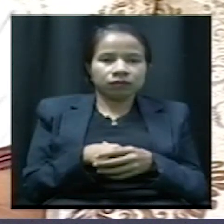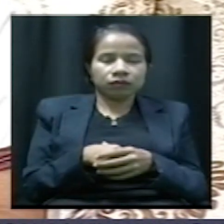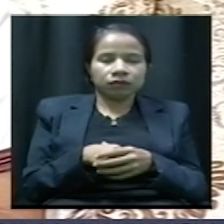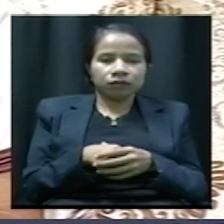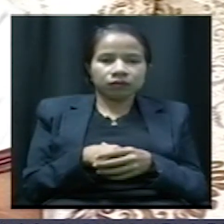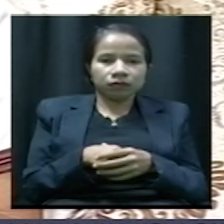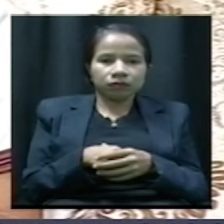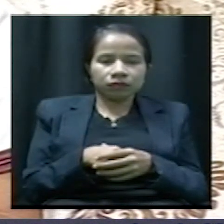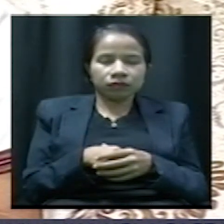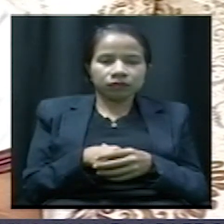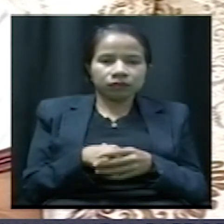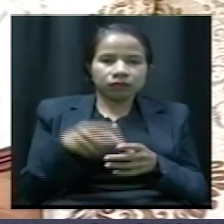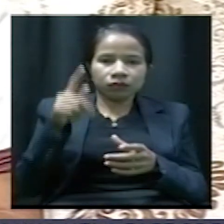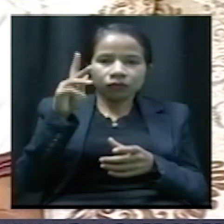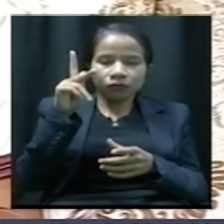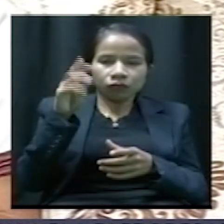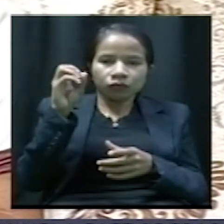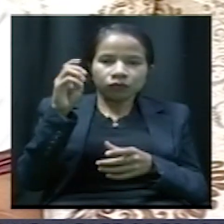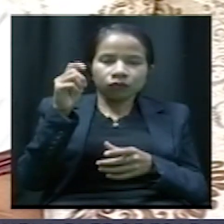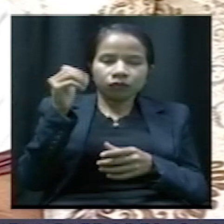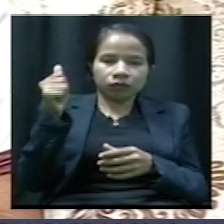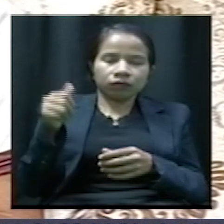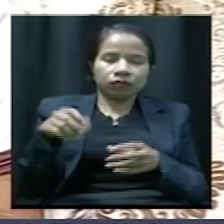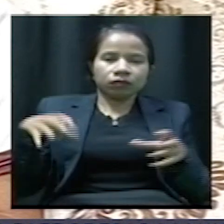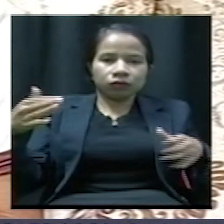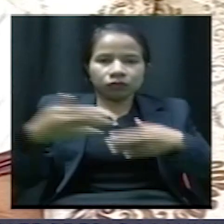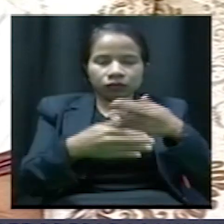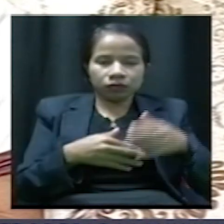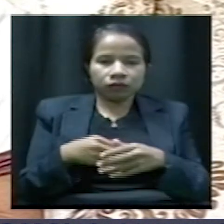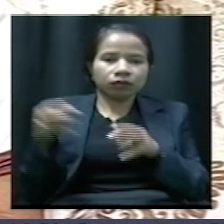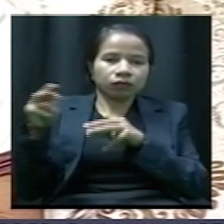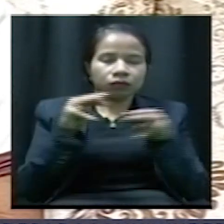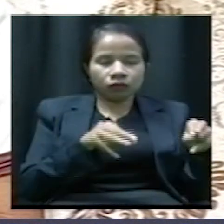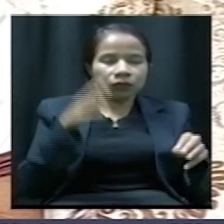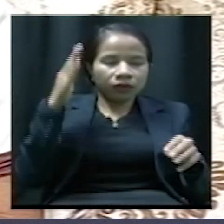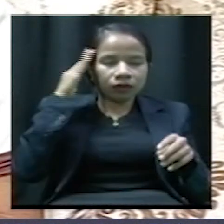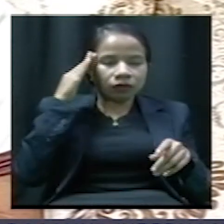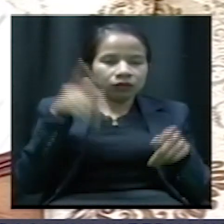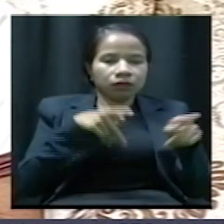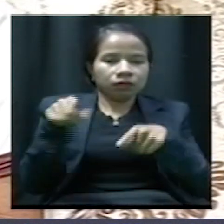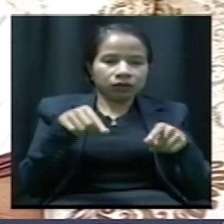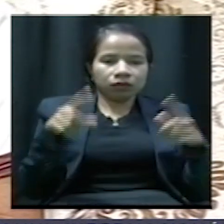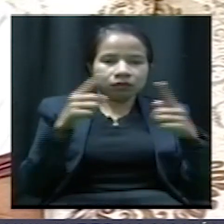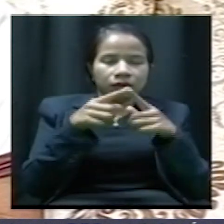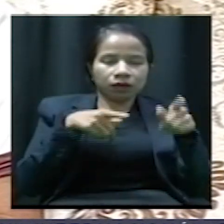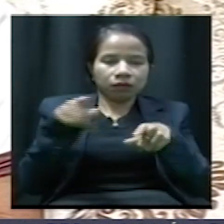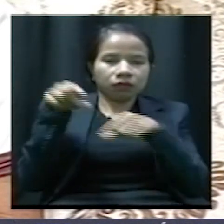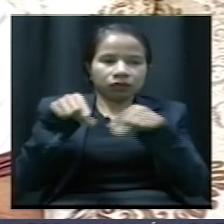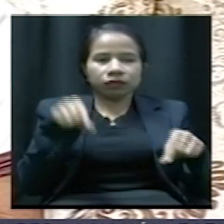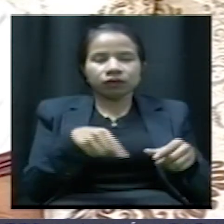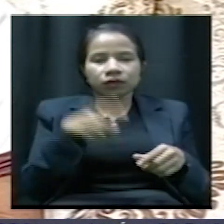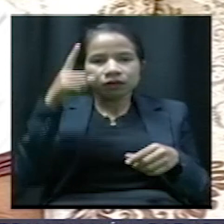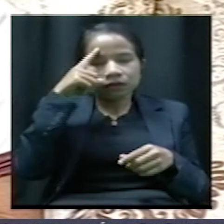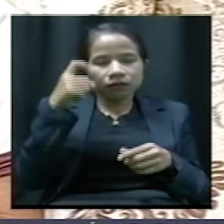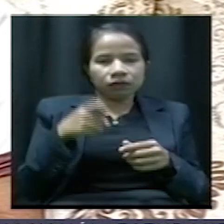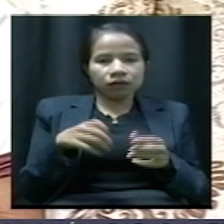ne rasik sei ham mahasei se contribui ba muda pensamento emanian ba ema ho deficiencia ne rasik tamba